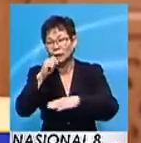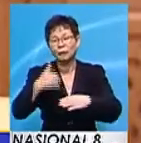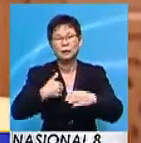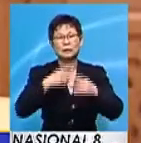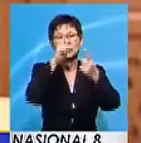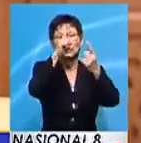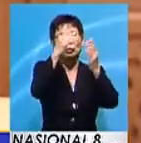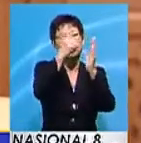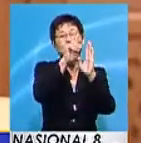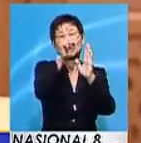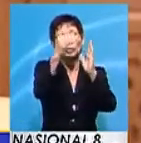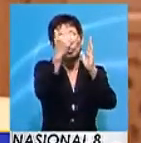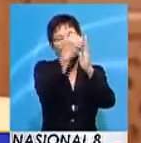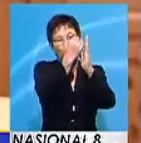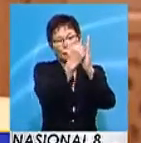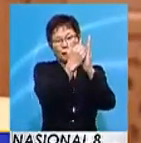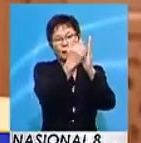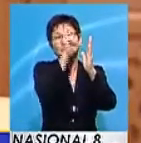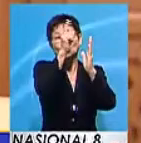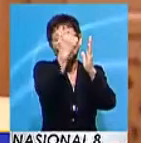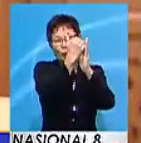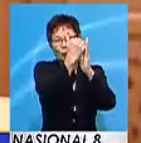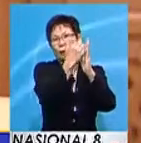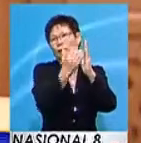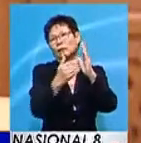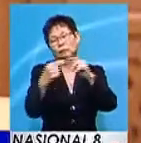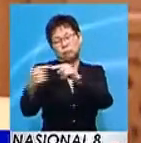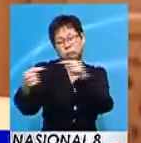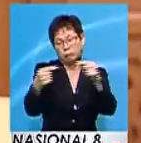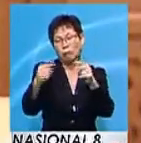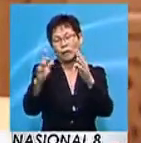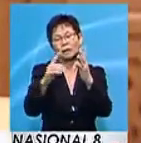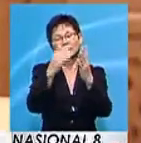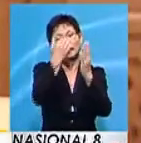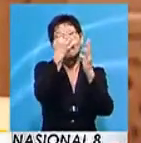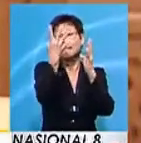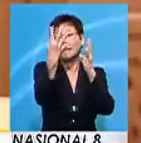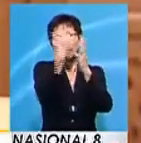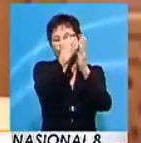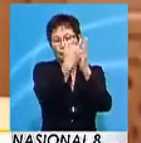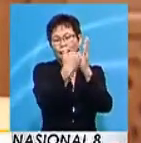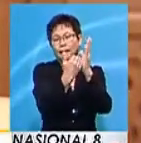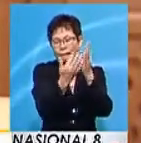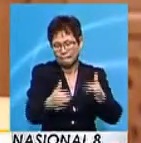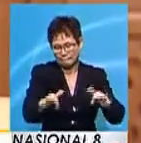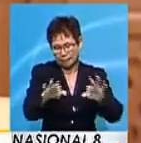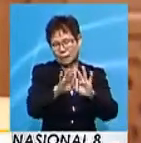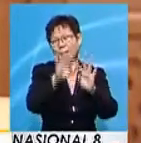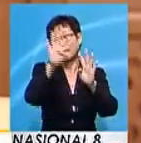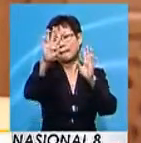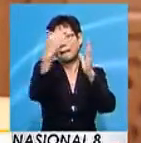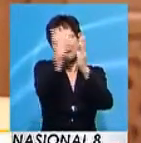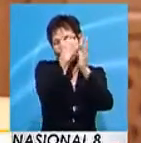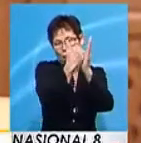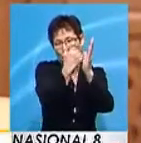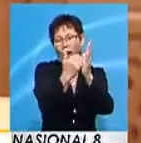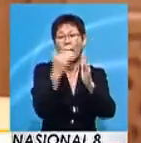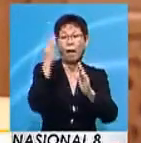yang kontroversi, tetapi ianya adalah penting. Dan bab-bab ini akan memantau